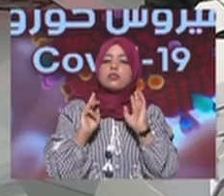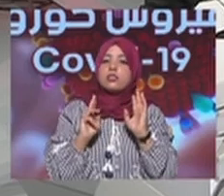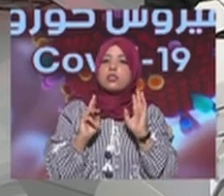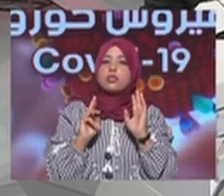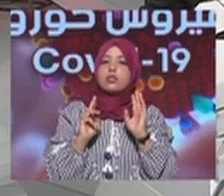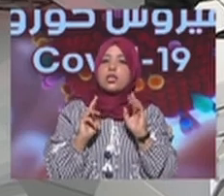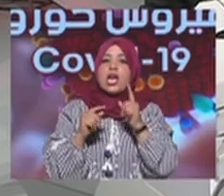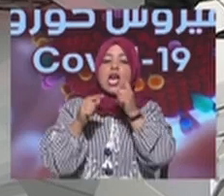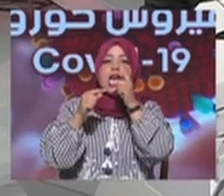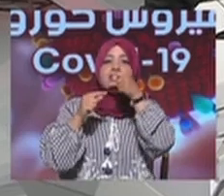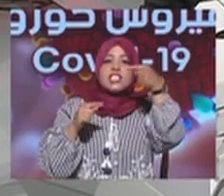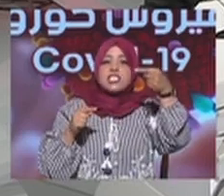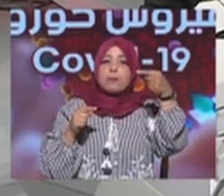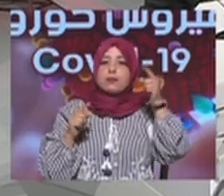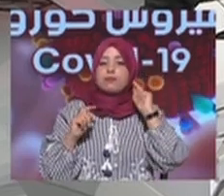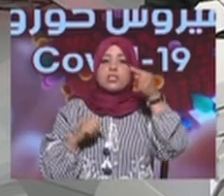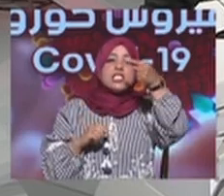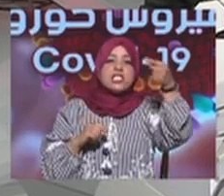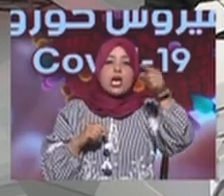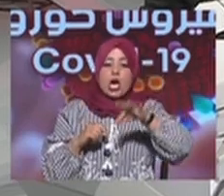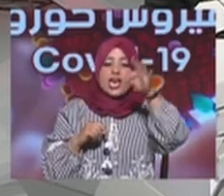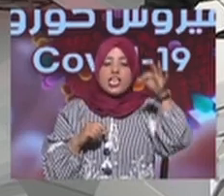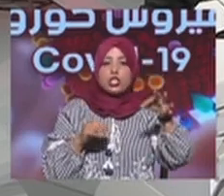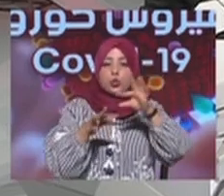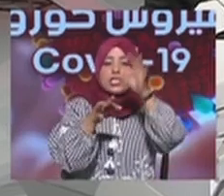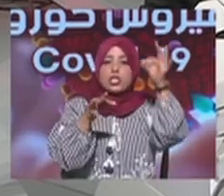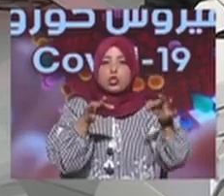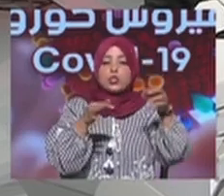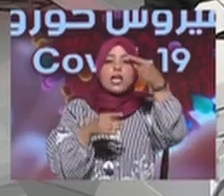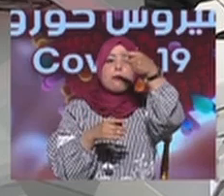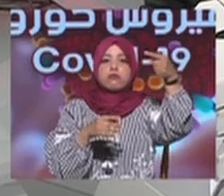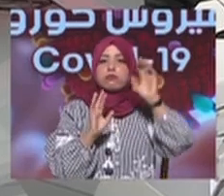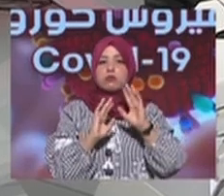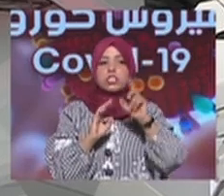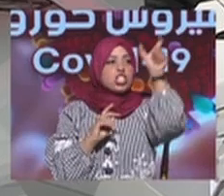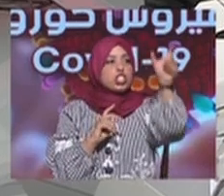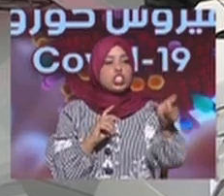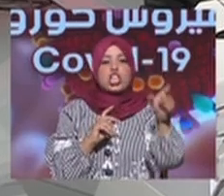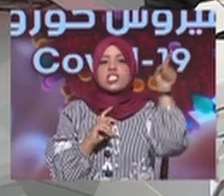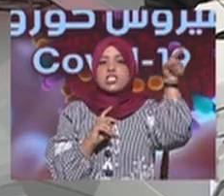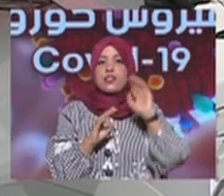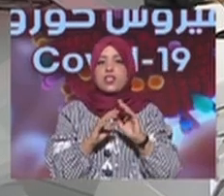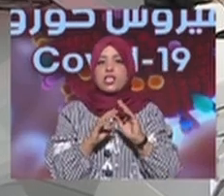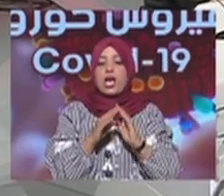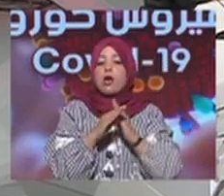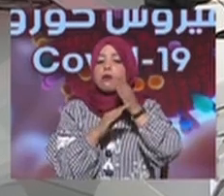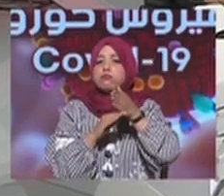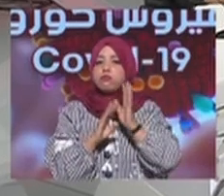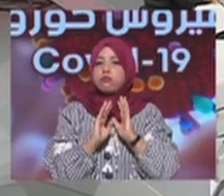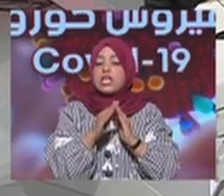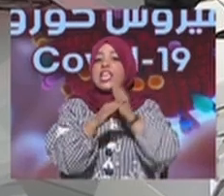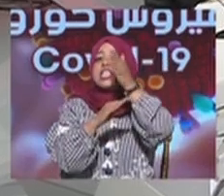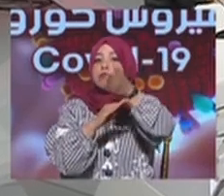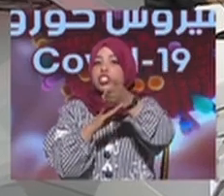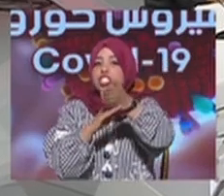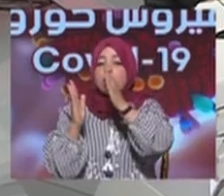ما راهو مش معناتها صحيح مش معناتها ماهوش حامل الفيروس. اذا كان هو سي ان كا سوسبي لازم يكمل يحترم الحجر الصحي